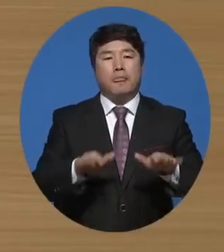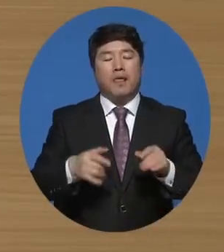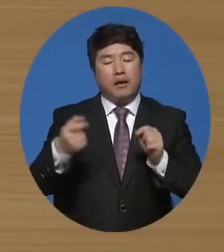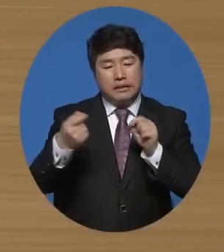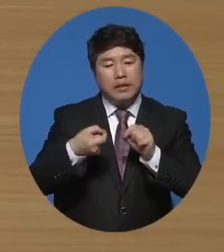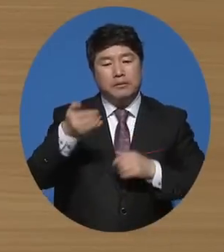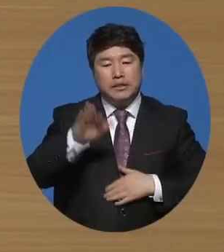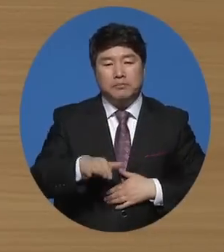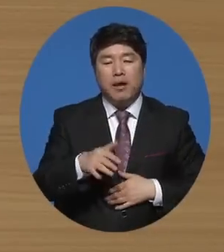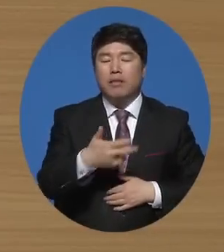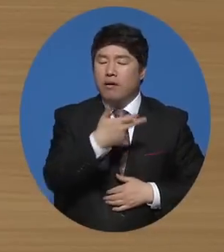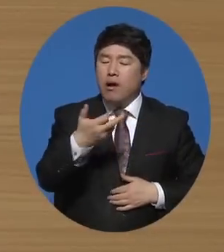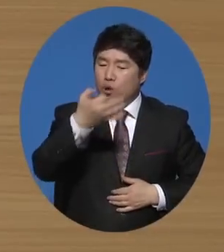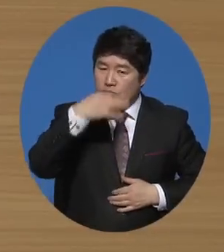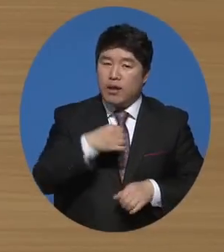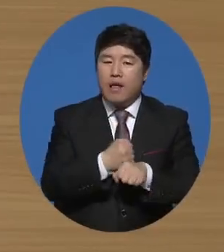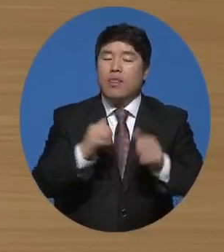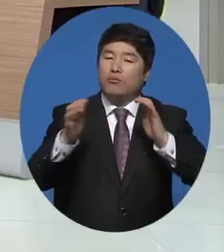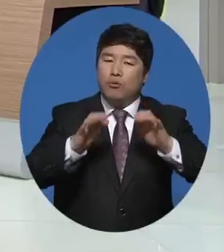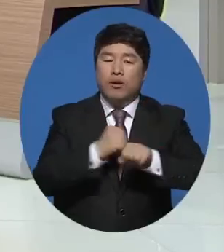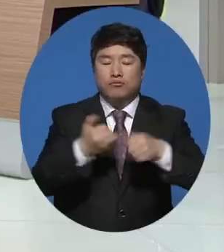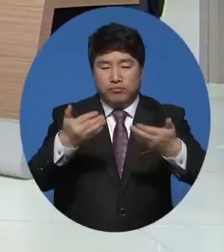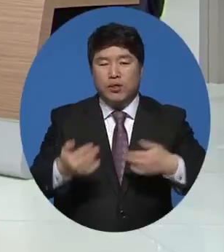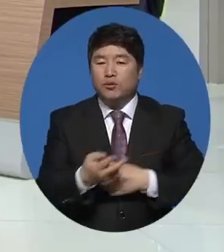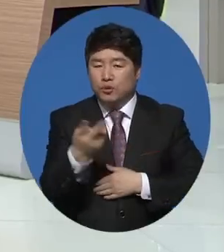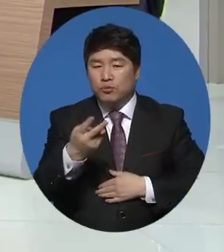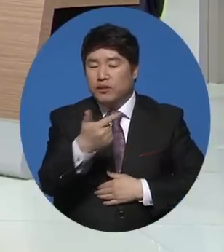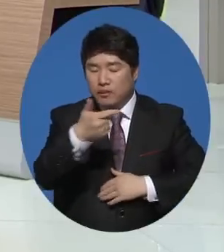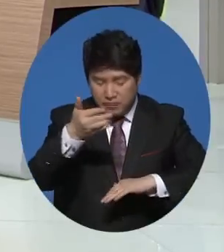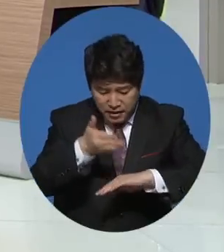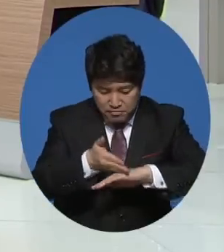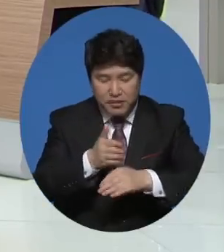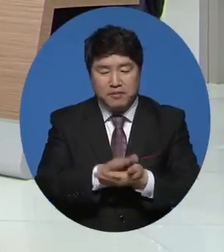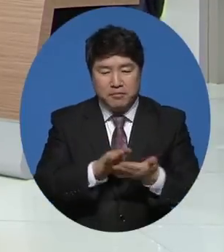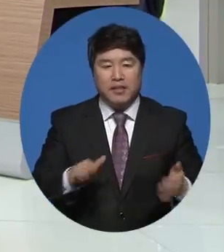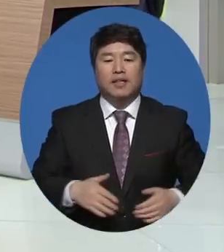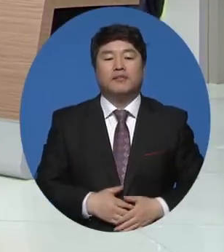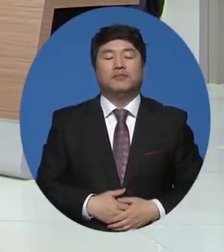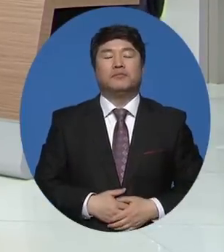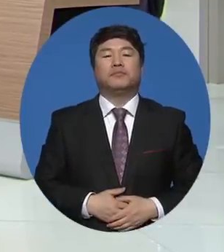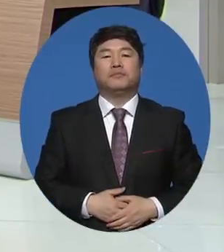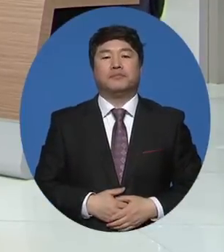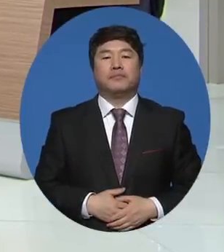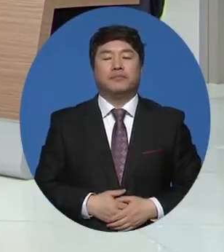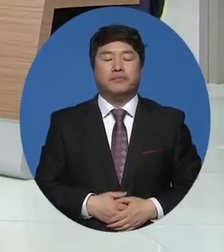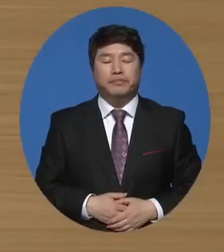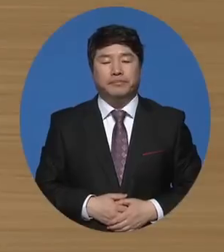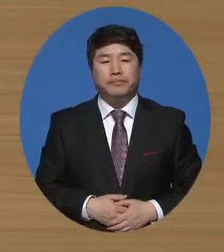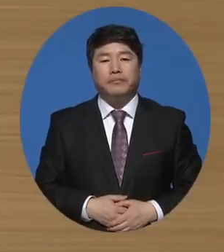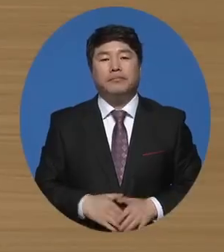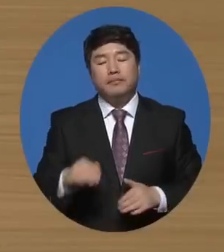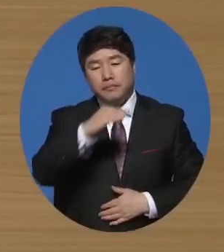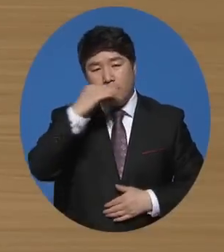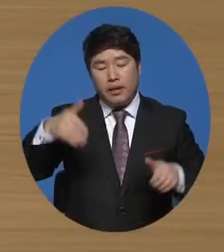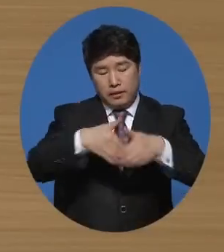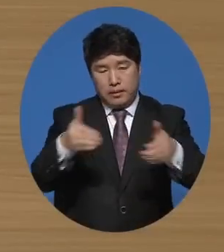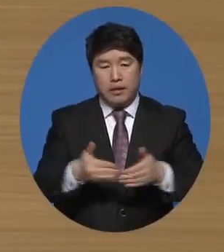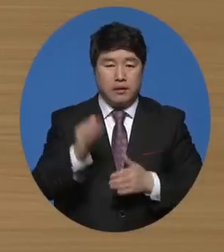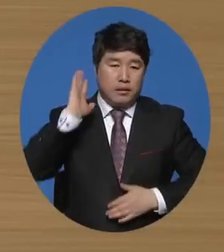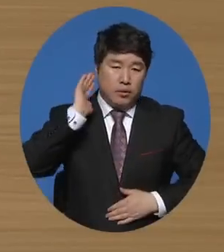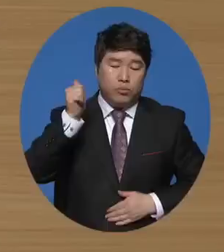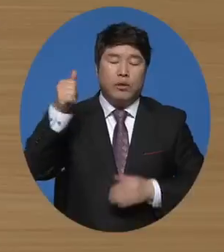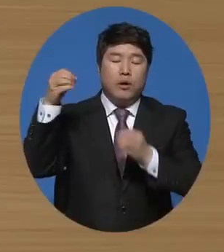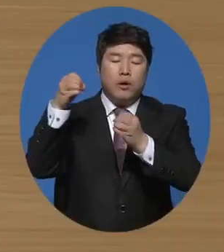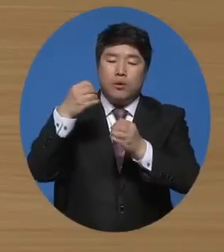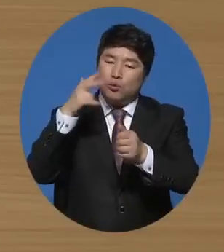짧지만 알찬 토론 펼쳐 주신 두 분 모두 감사합니다 예 고맙습니다 바른정당 대통령